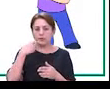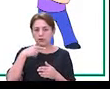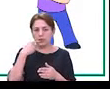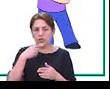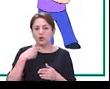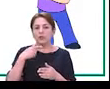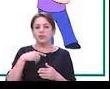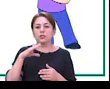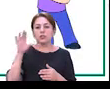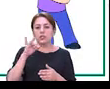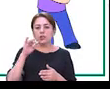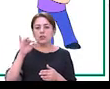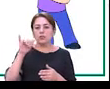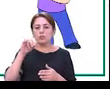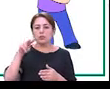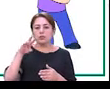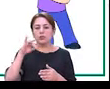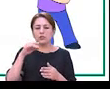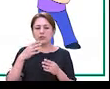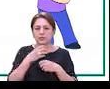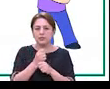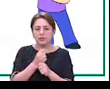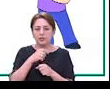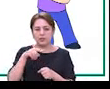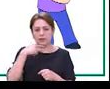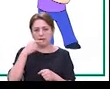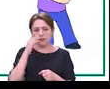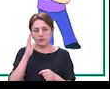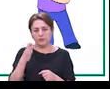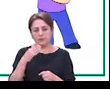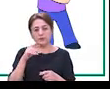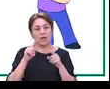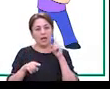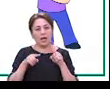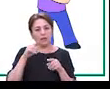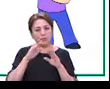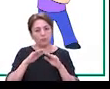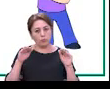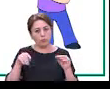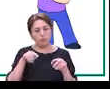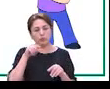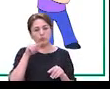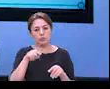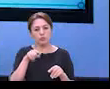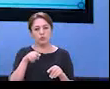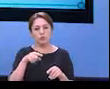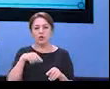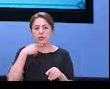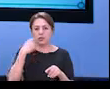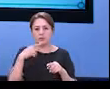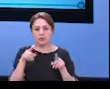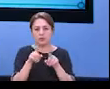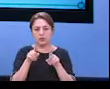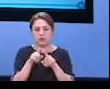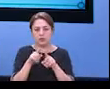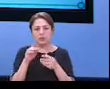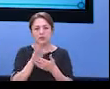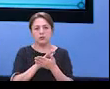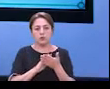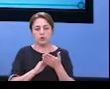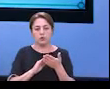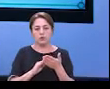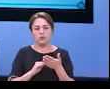i unlisini juda ham qisqa talaffuz qilamiz. Ayrim o'quvchilar esa uni xuddi talaffuz